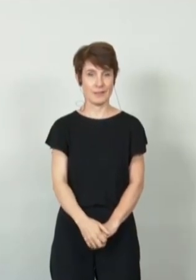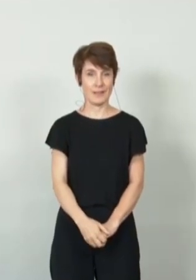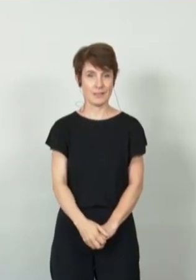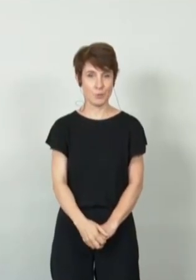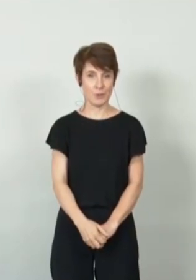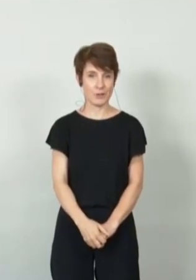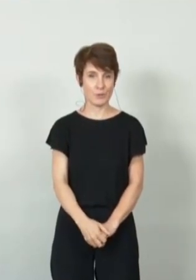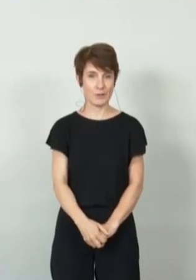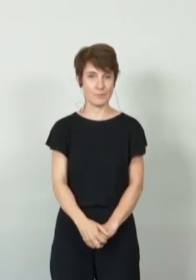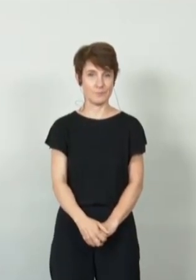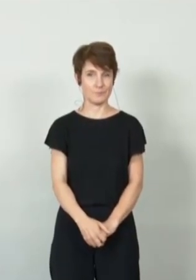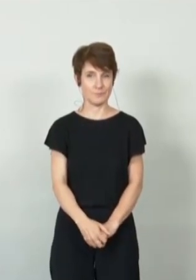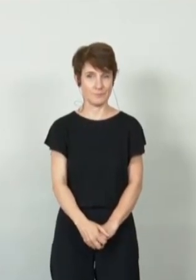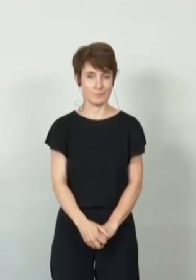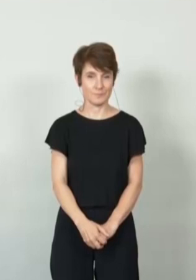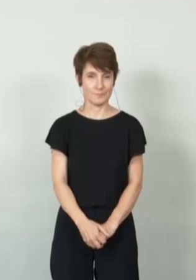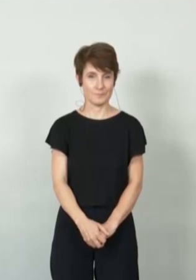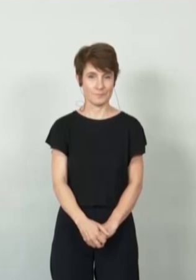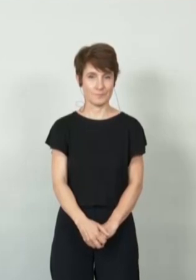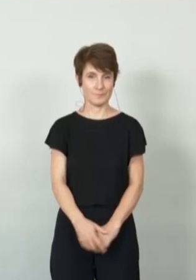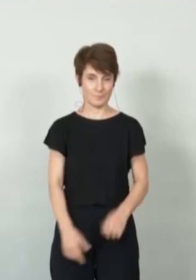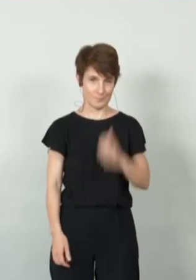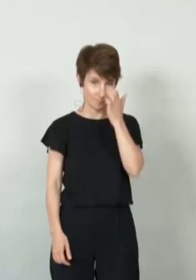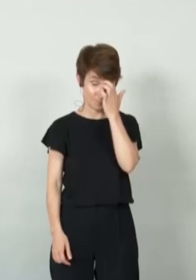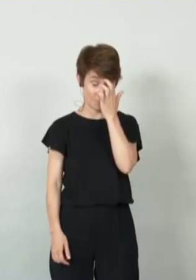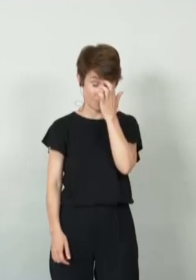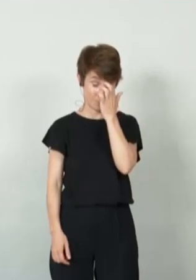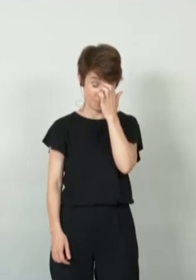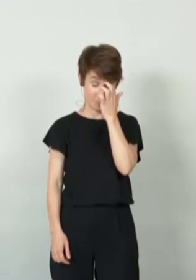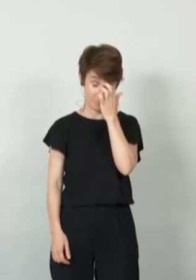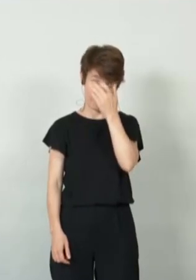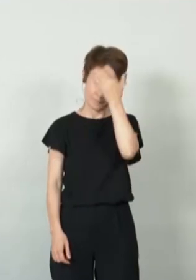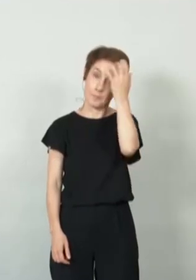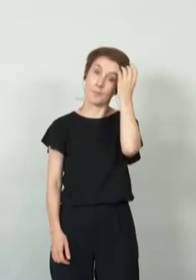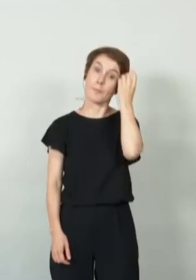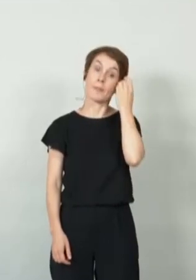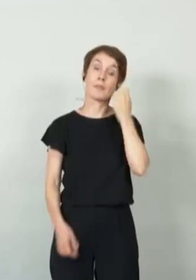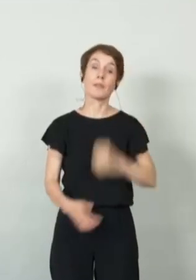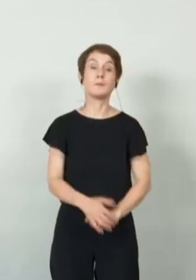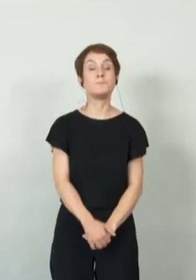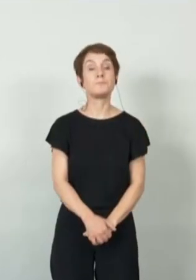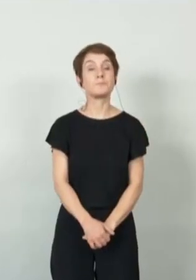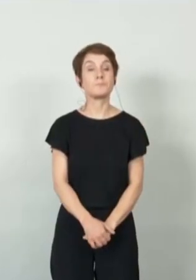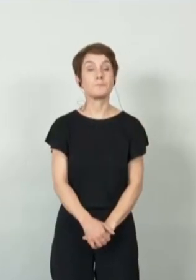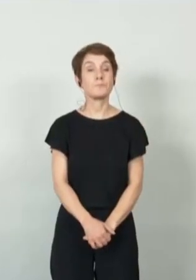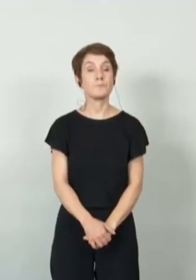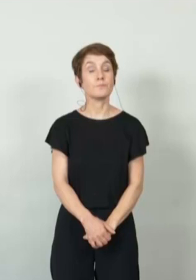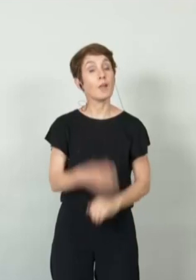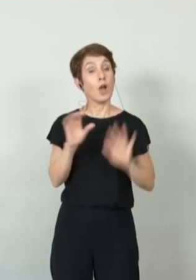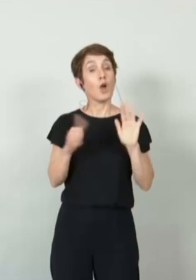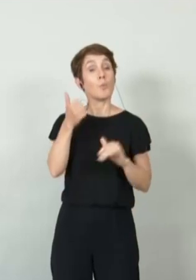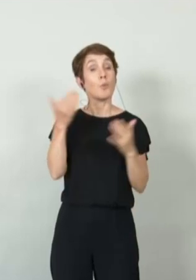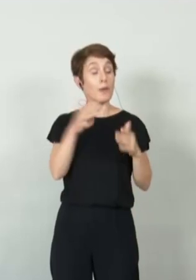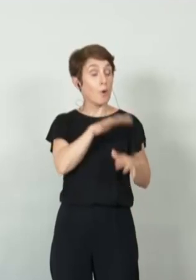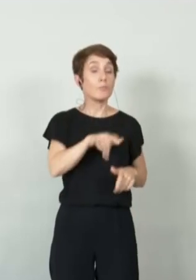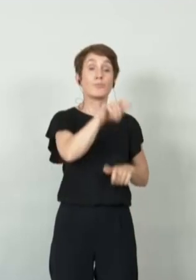merci Madame la première adjointe je tenais tout d'abord à remercier les services pour la qualité du travail qui